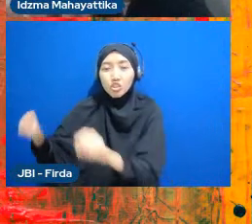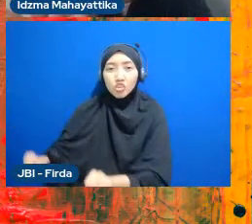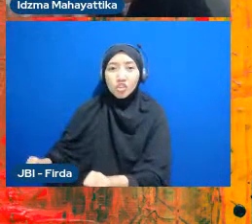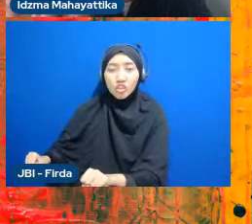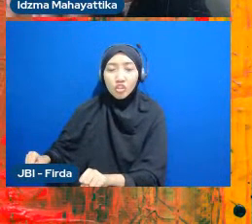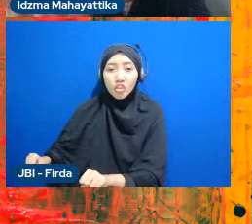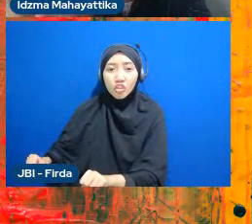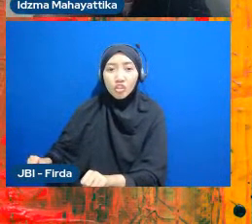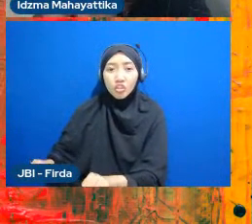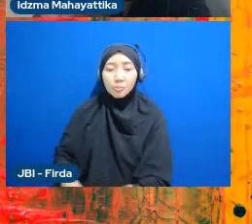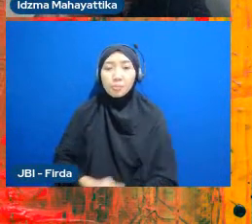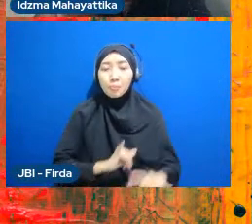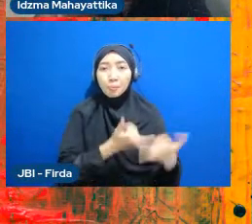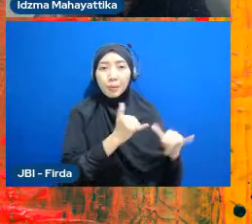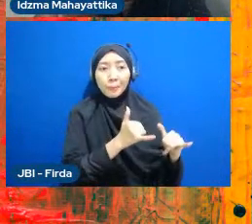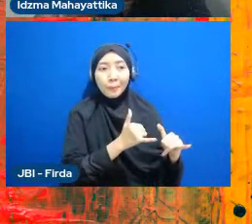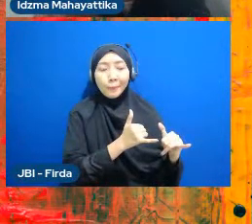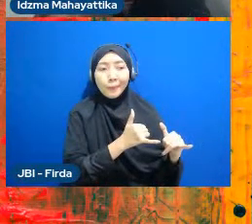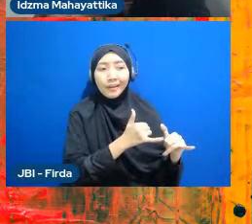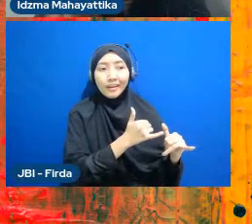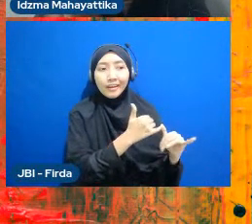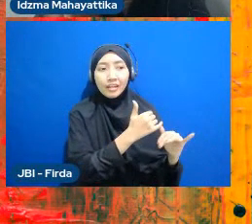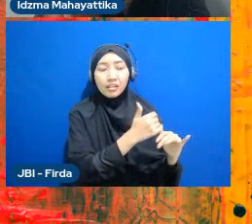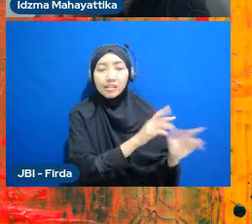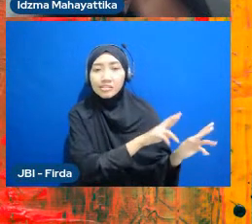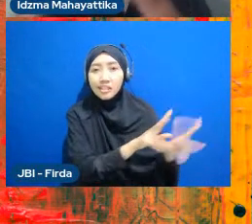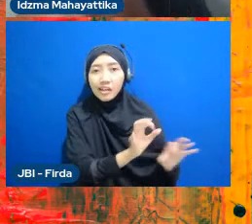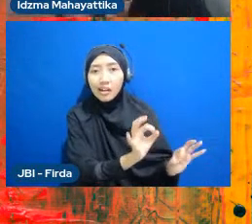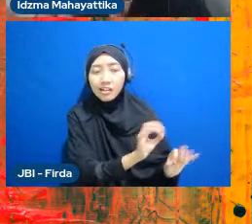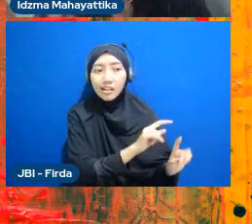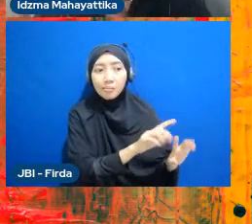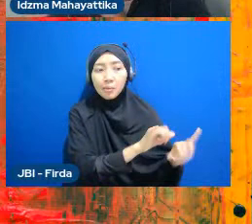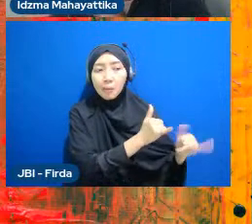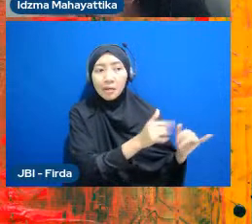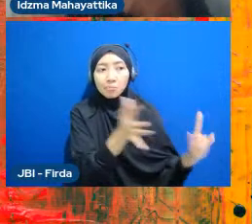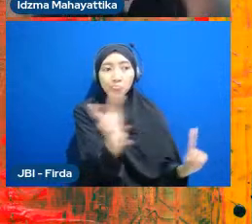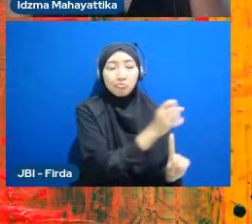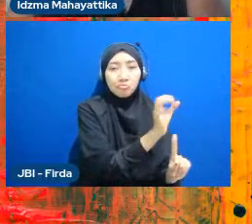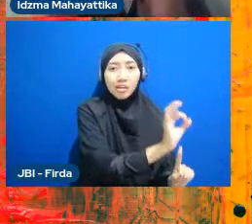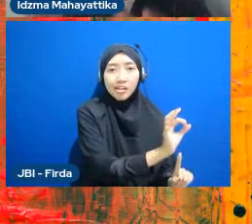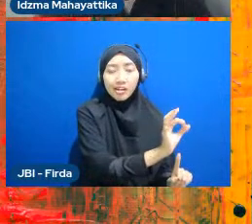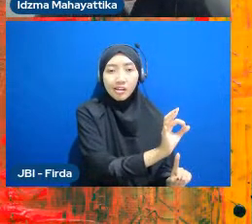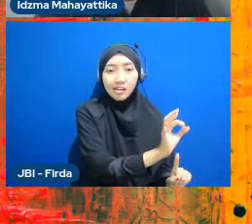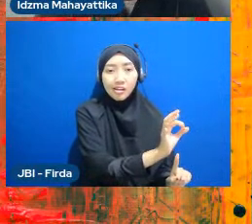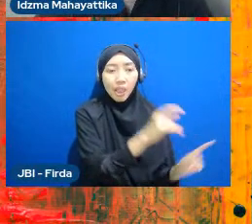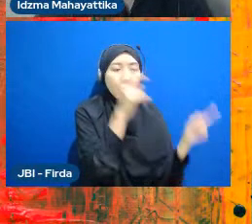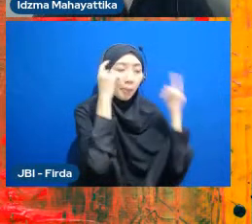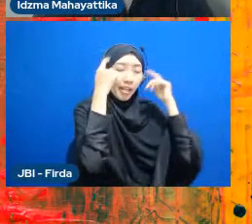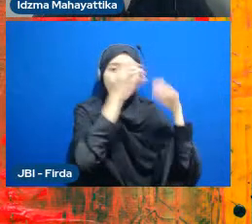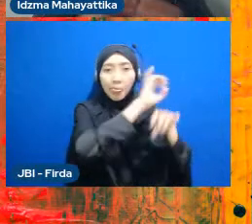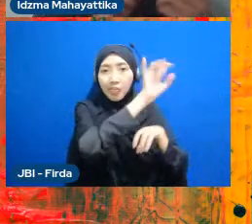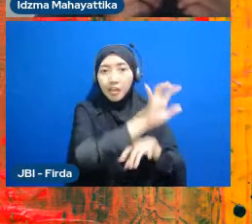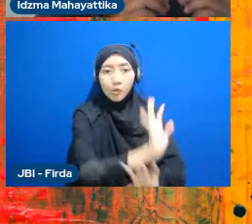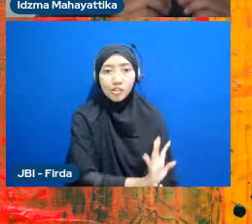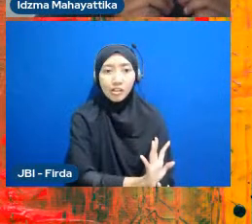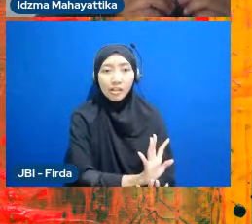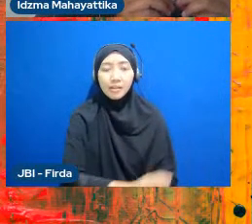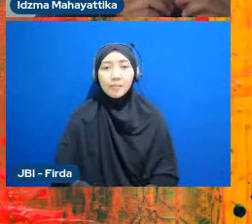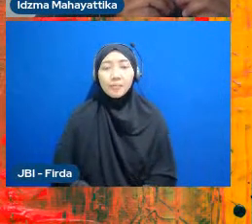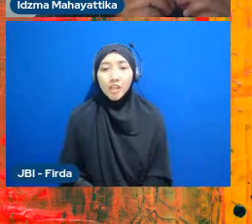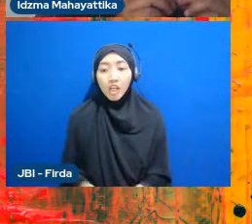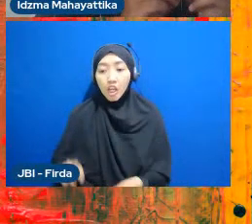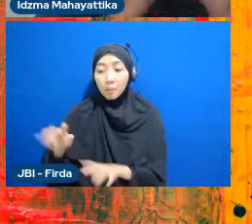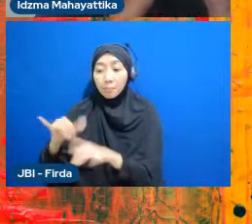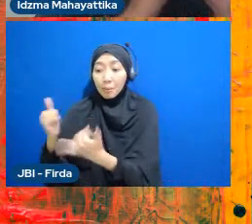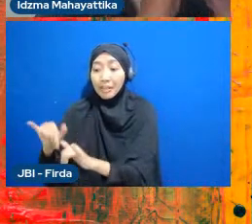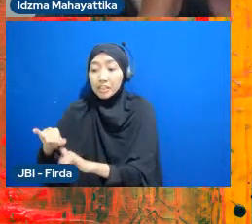tanpa rencana, tanpa RPP atau tanpa goals. Jadi dia main-main aja gitu. Enggak usah dipikirin macam-macam. Kalau terstruktur,